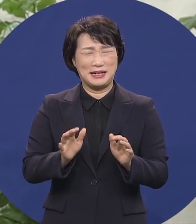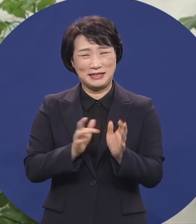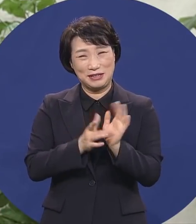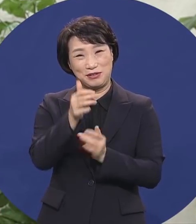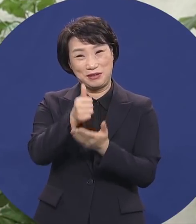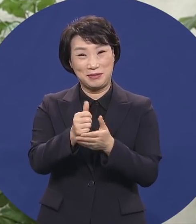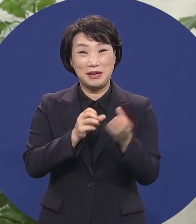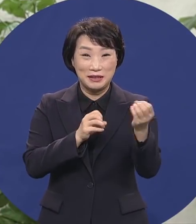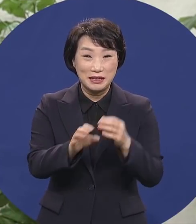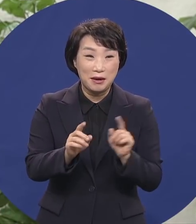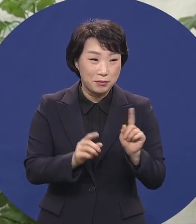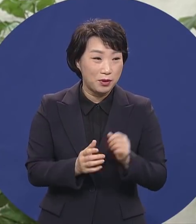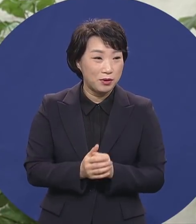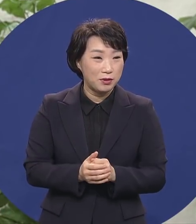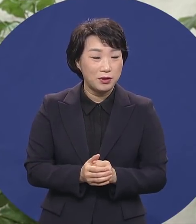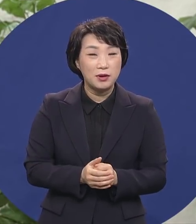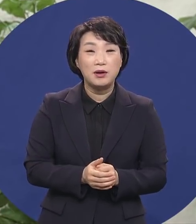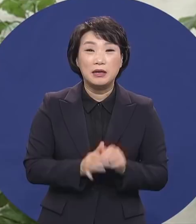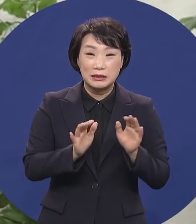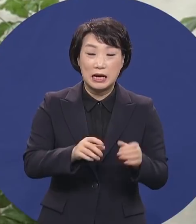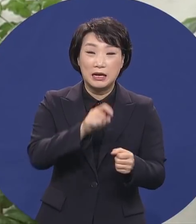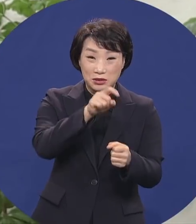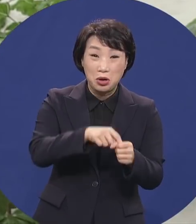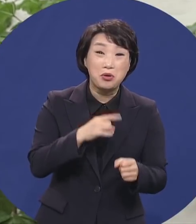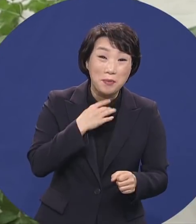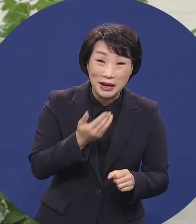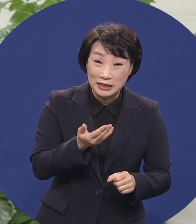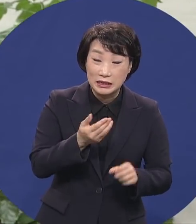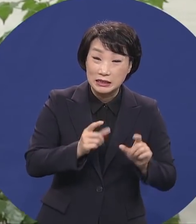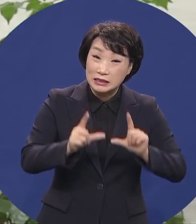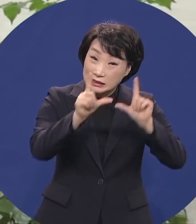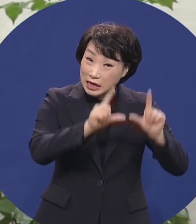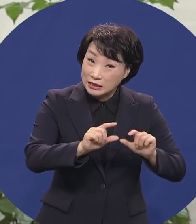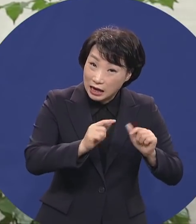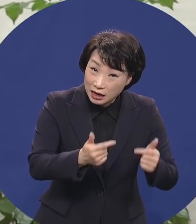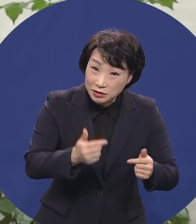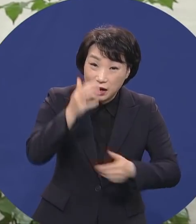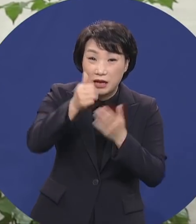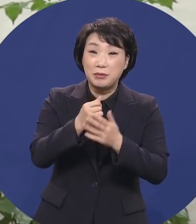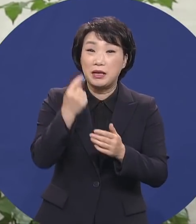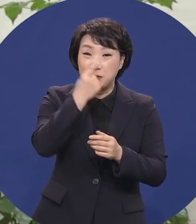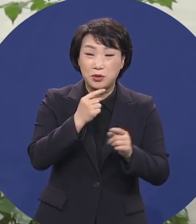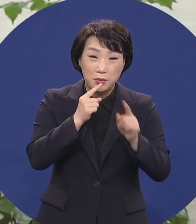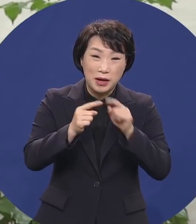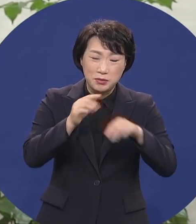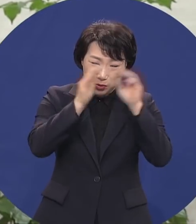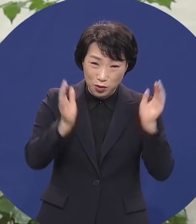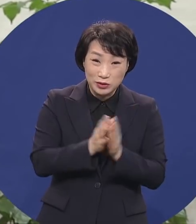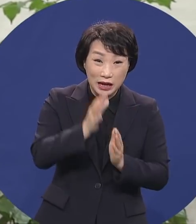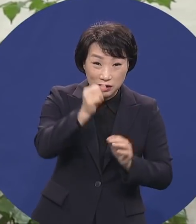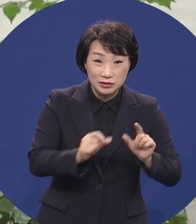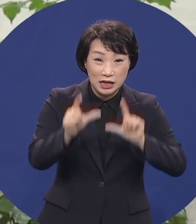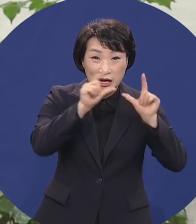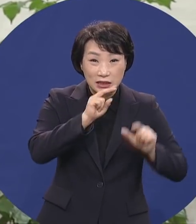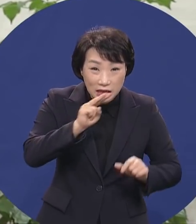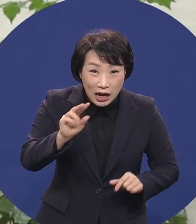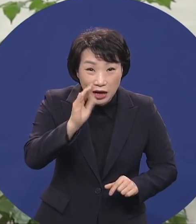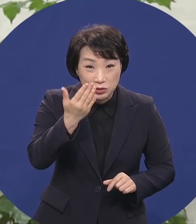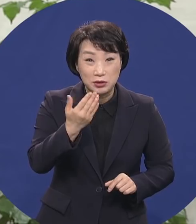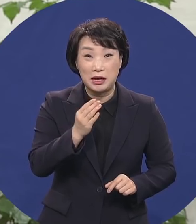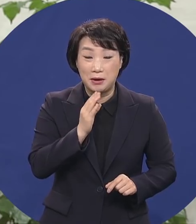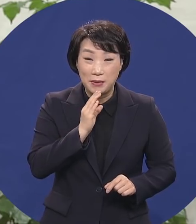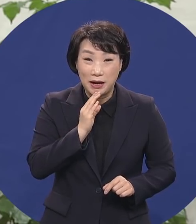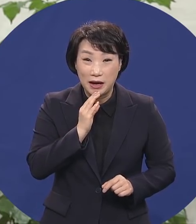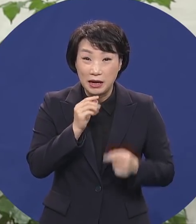예수님이 떡으로만 살 것이 아니요 하나님의 입으로 나오는 모든 말씀으로 살아야